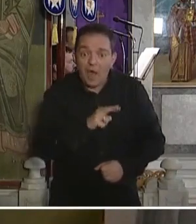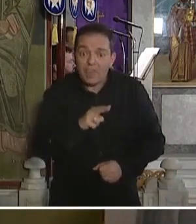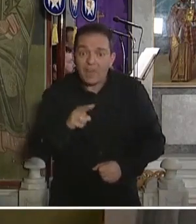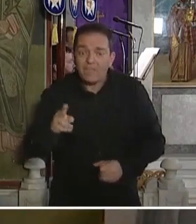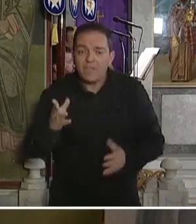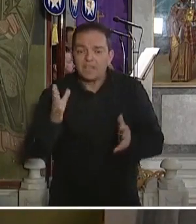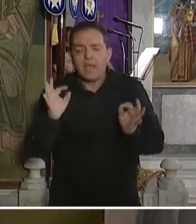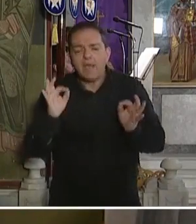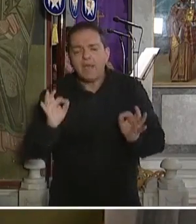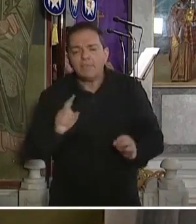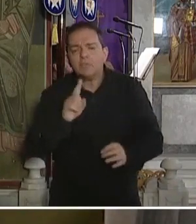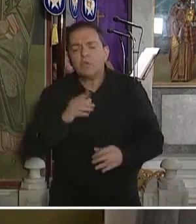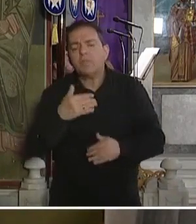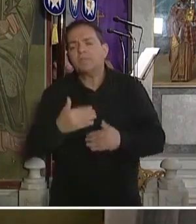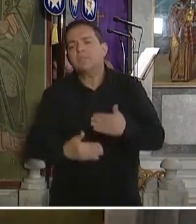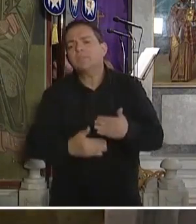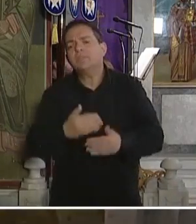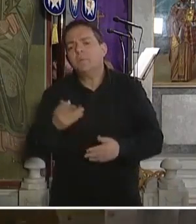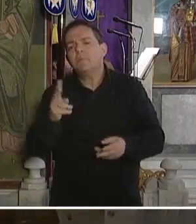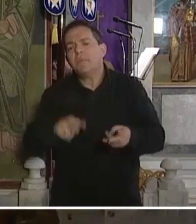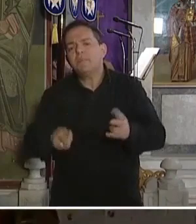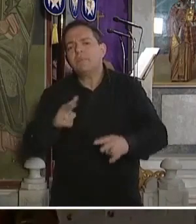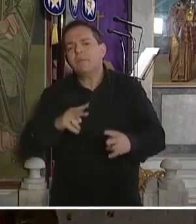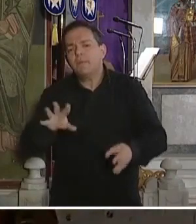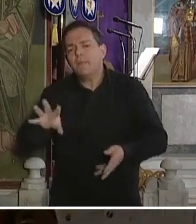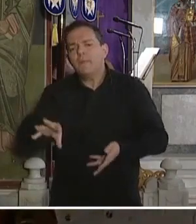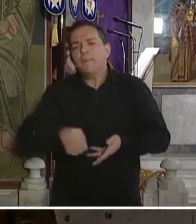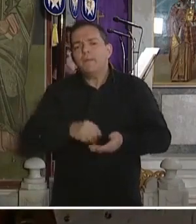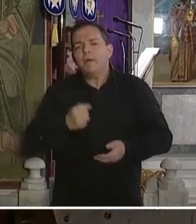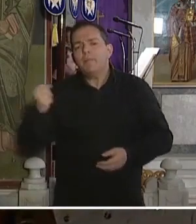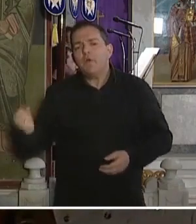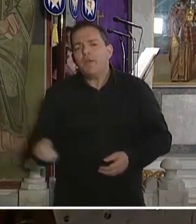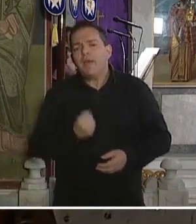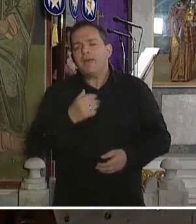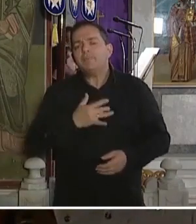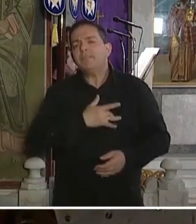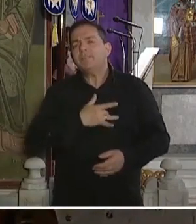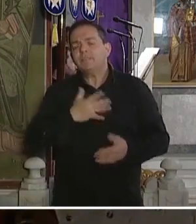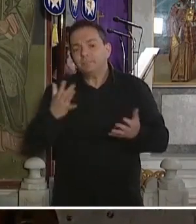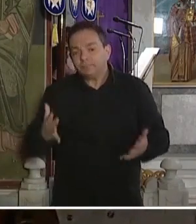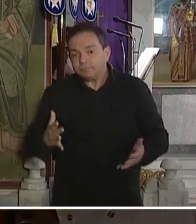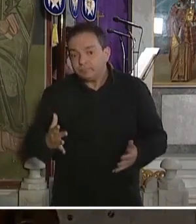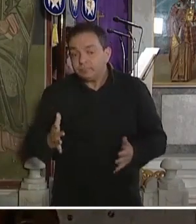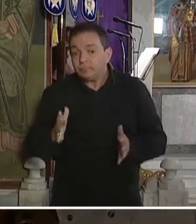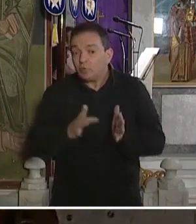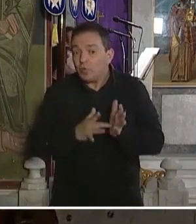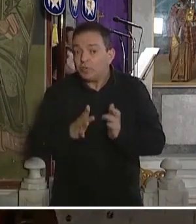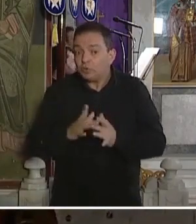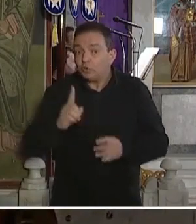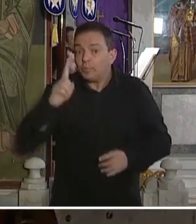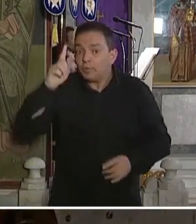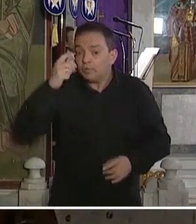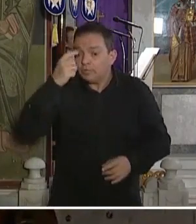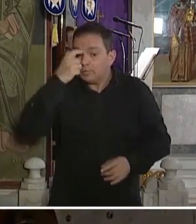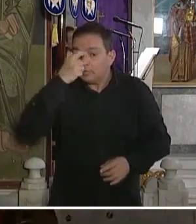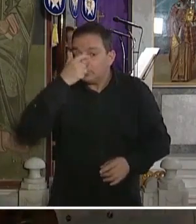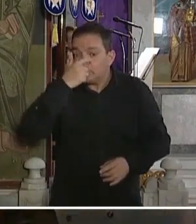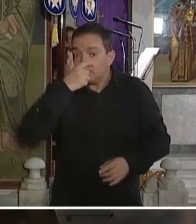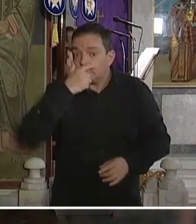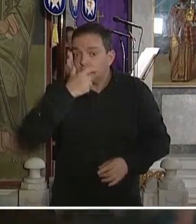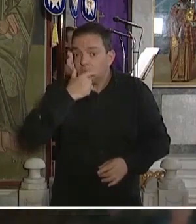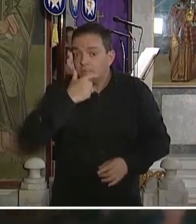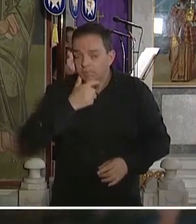στην ανθρώπινη ζωή και φύση. Το πρώτο λοιπόν πράγμα που έκανε, έχισε δάκρυ. Και όταν είδε